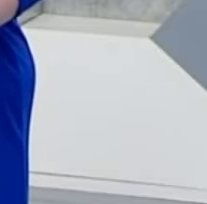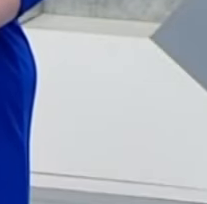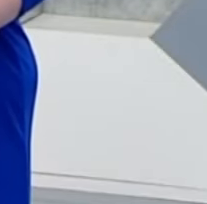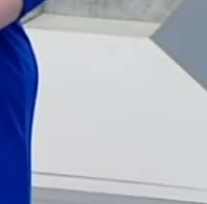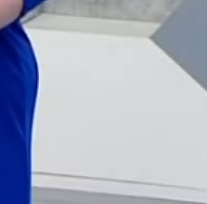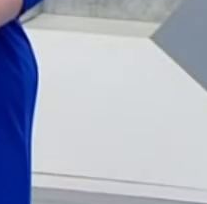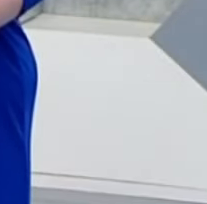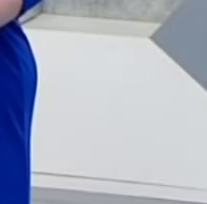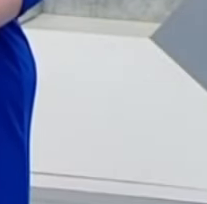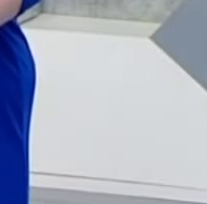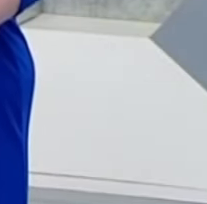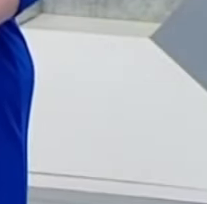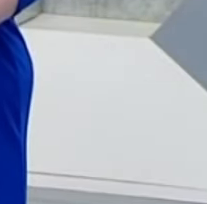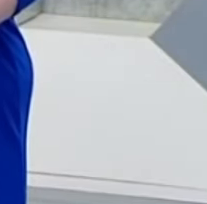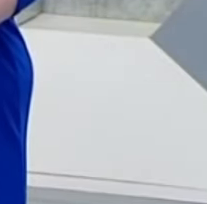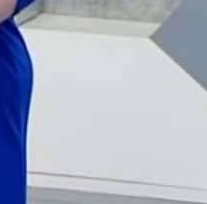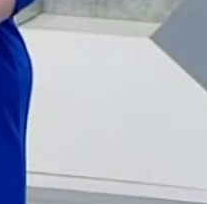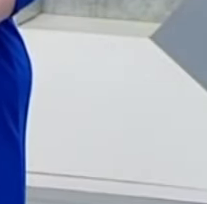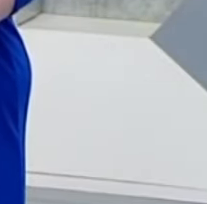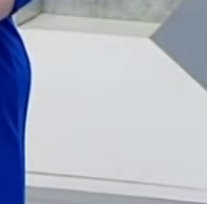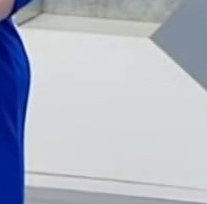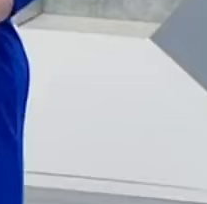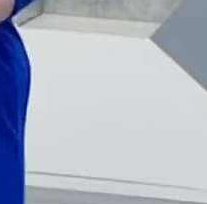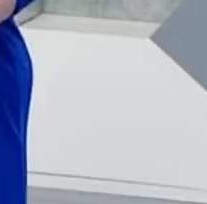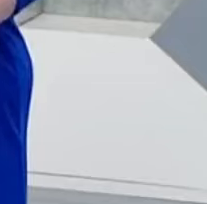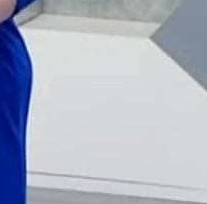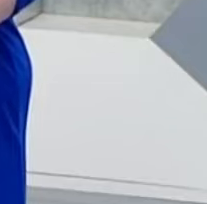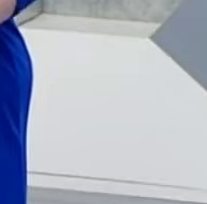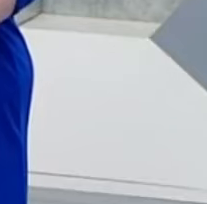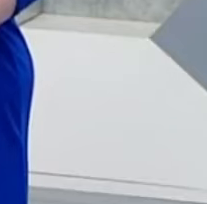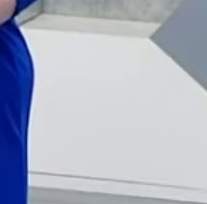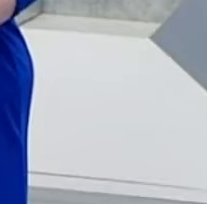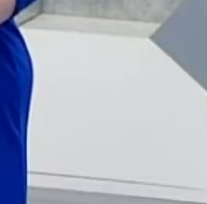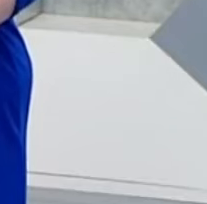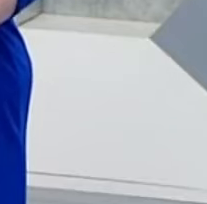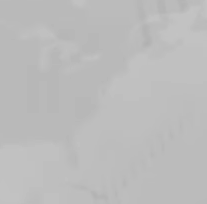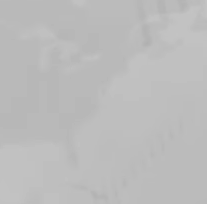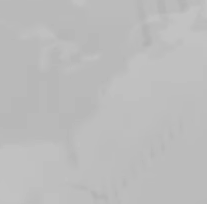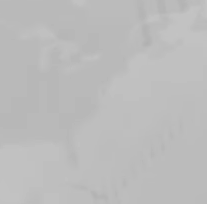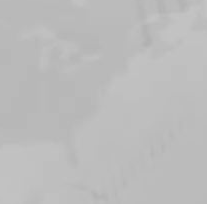pinoy tv at sa www.gma news.tv